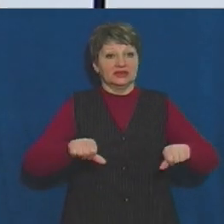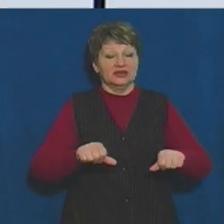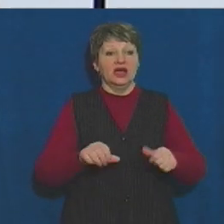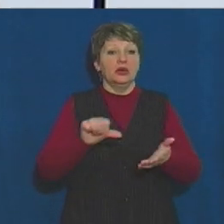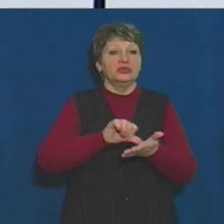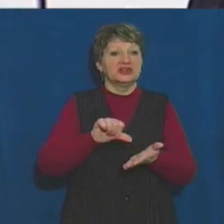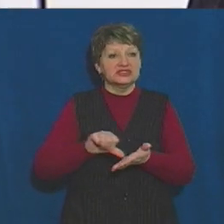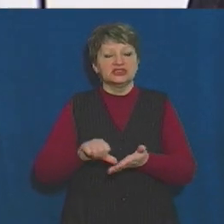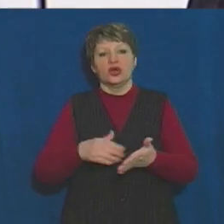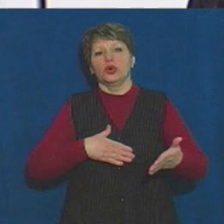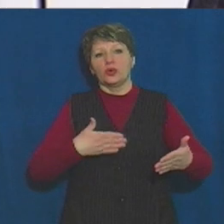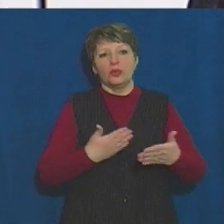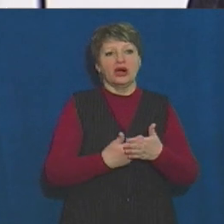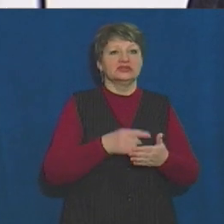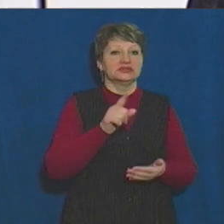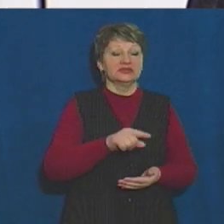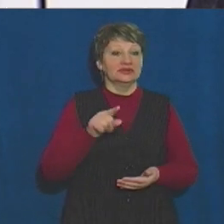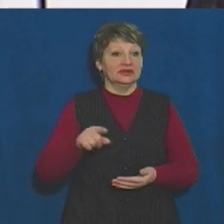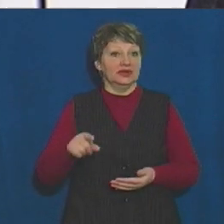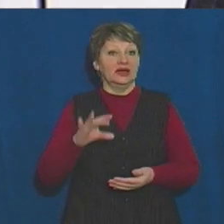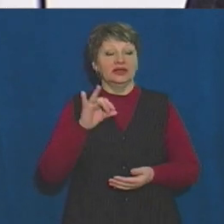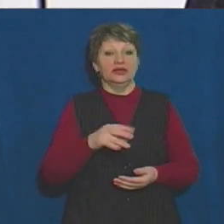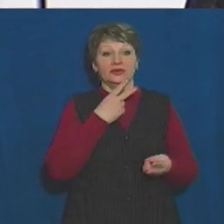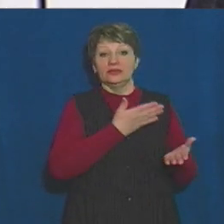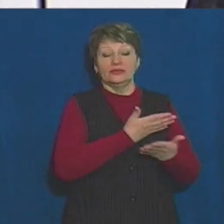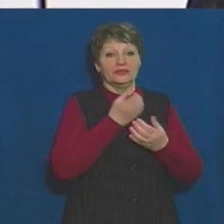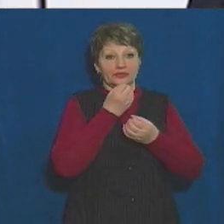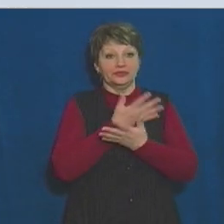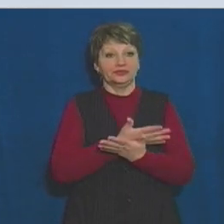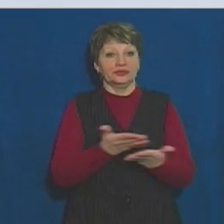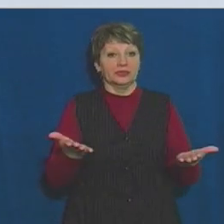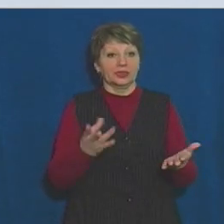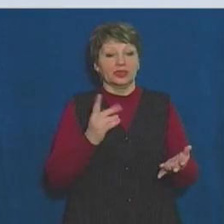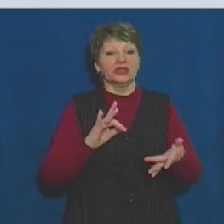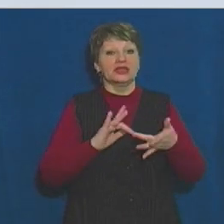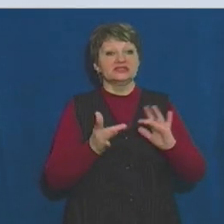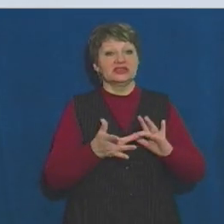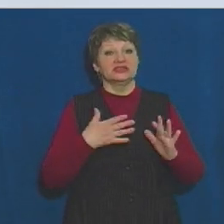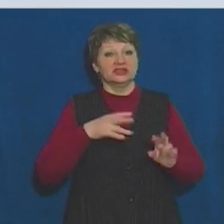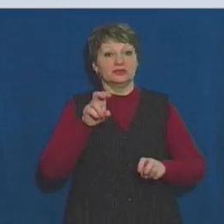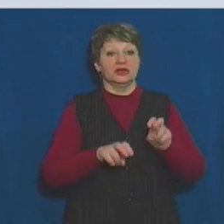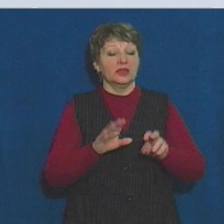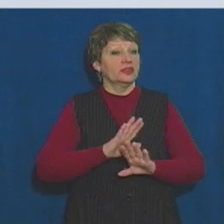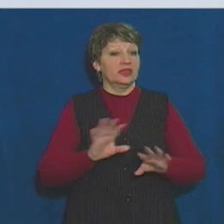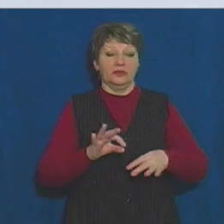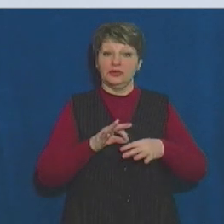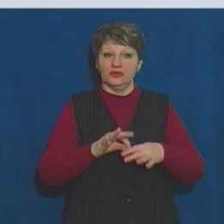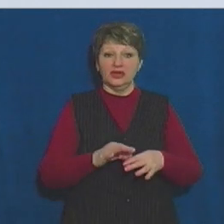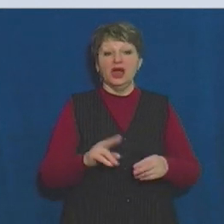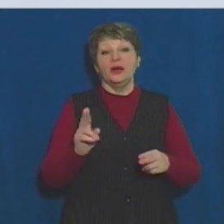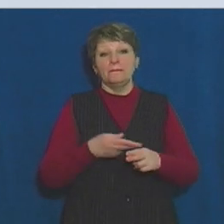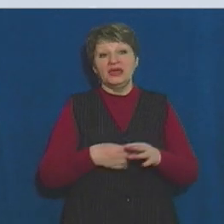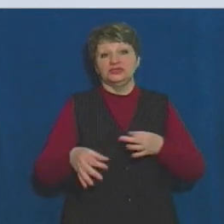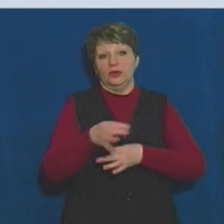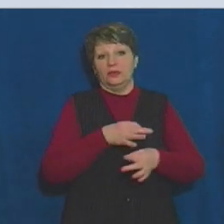підприємства, громадськості і оприлюднення цієї всієї інформації на сайті нашого підприємства, вона не проводиться. Тобто без громадського обговорення ця